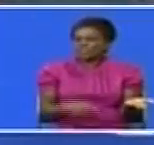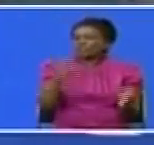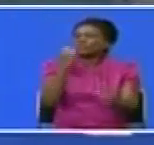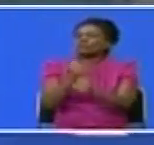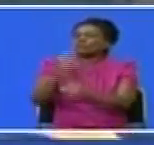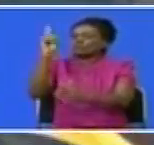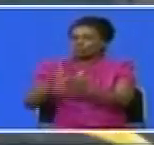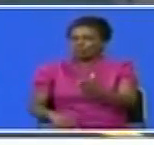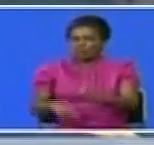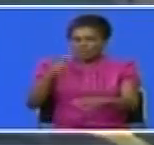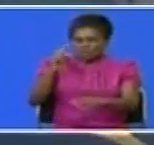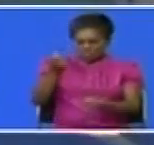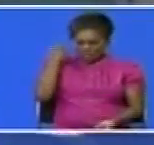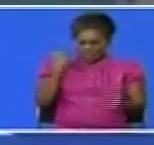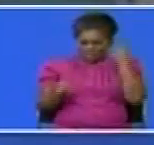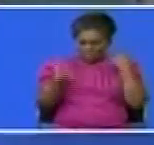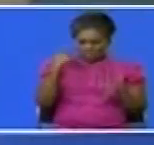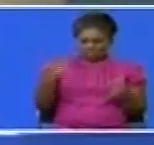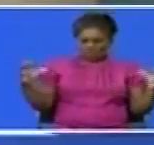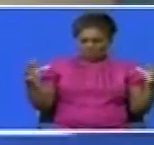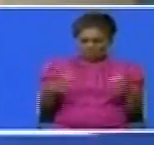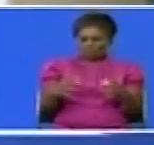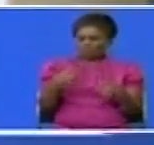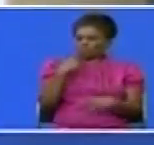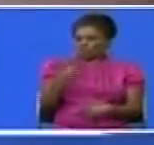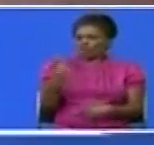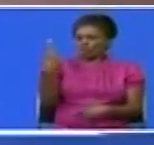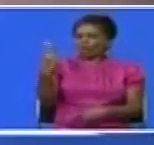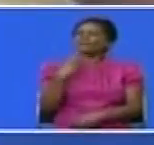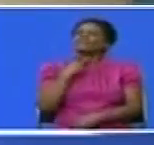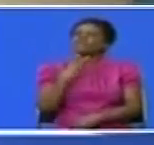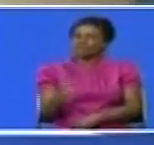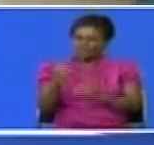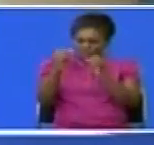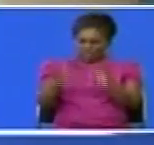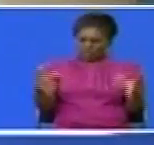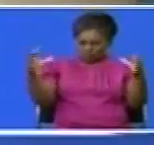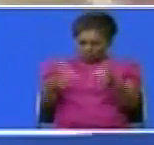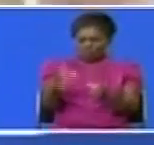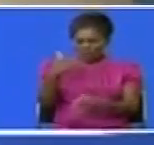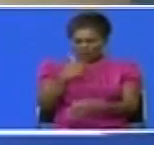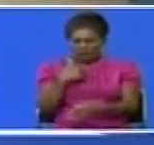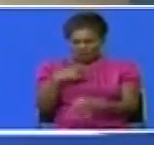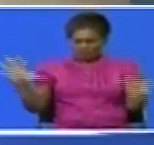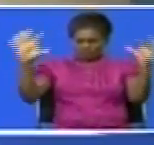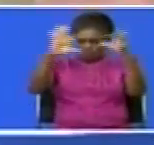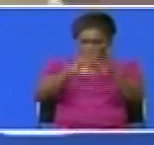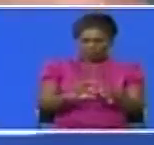gani? Wakaji wa Kericho walizungumza kwa sauti moja na akasema kama kuna chama ambaye